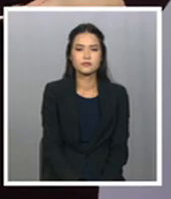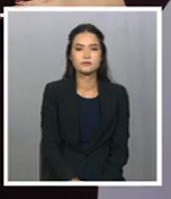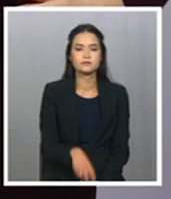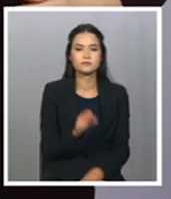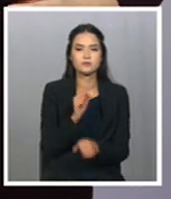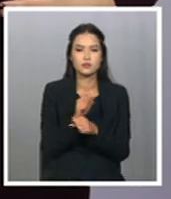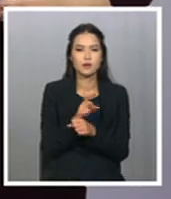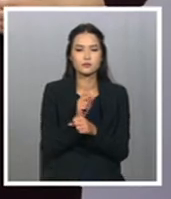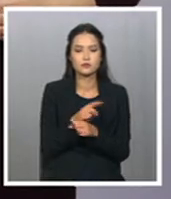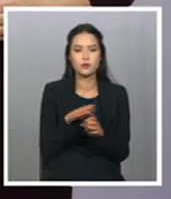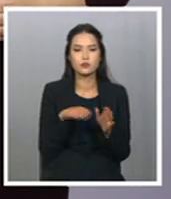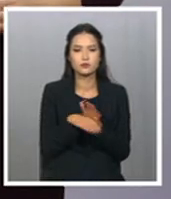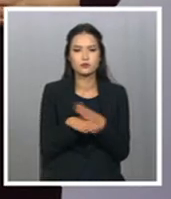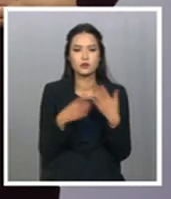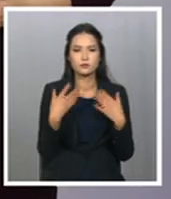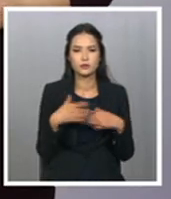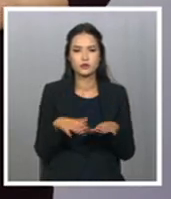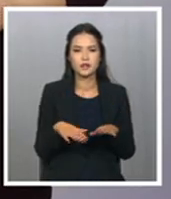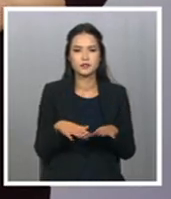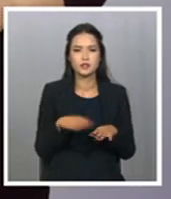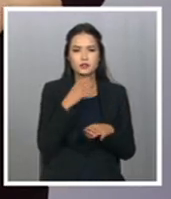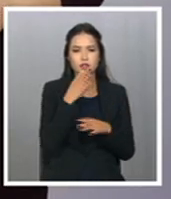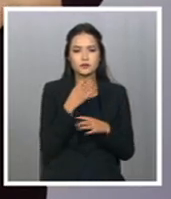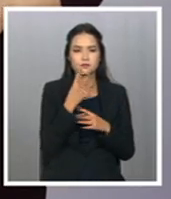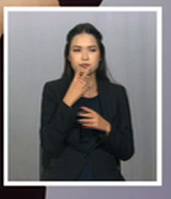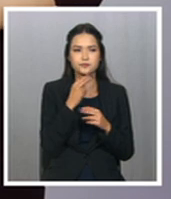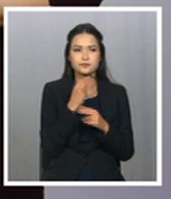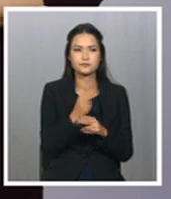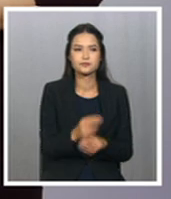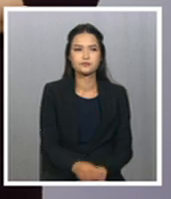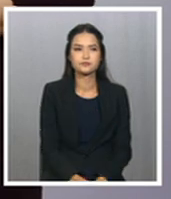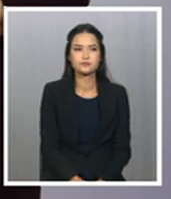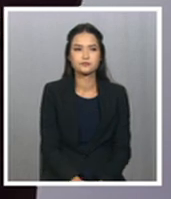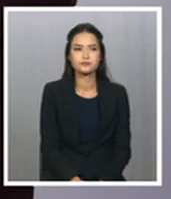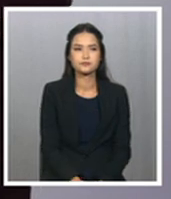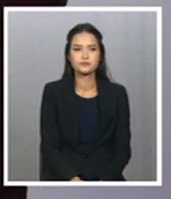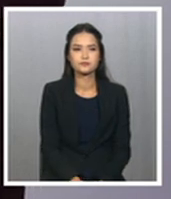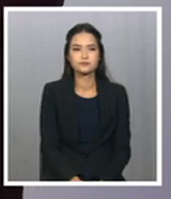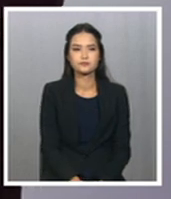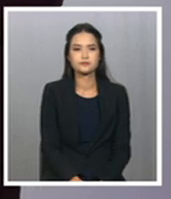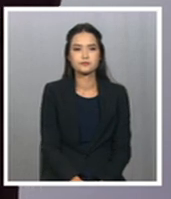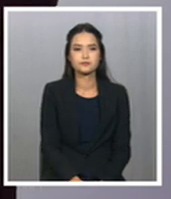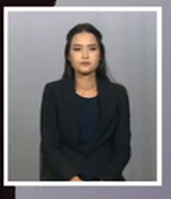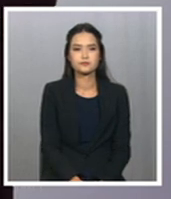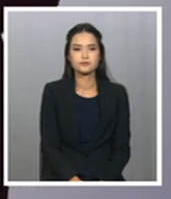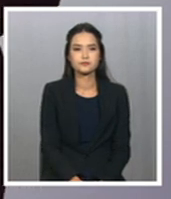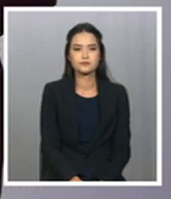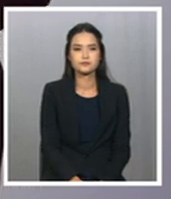Тапсырманы орындап болсаңыздар, жауап нұсқасымен танысыңыздар.